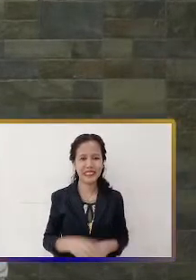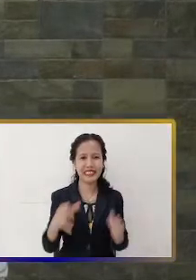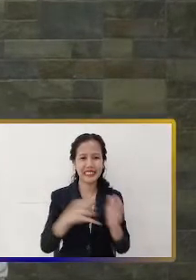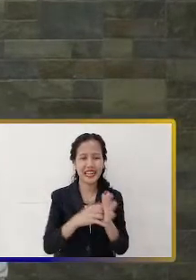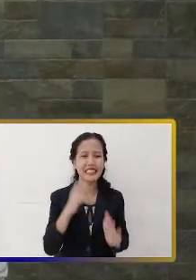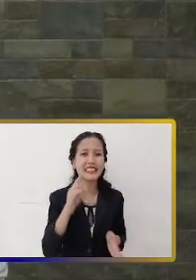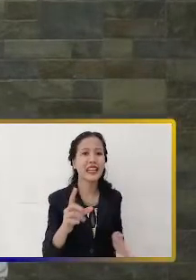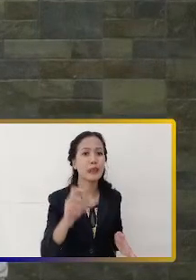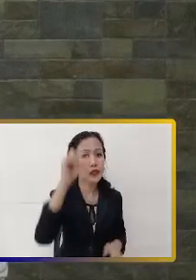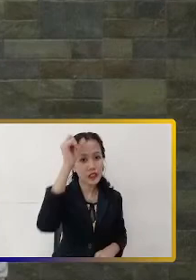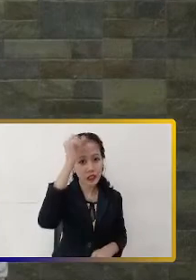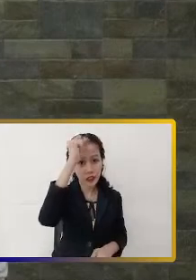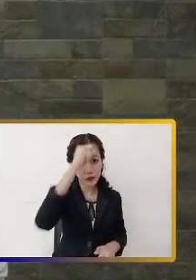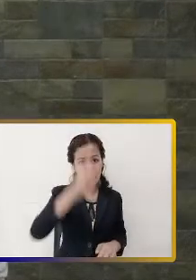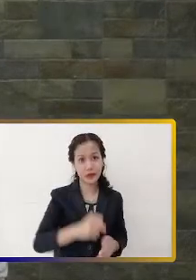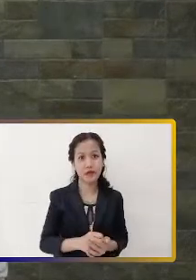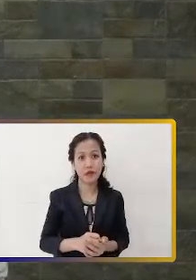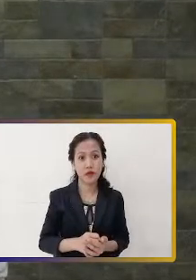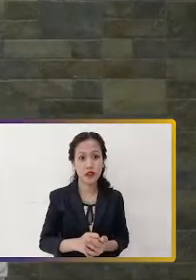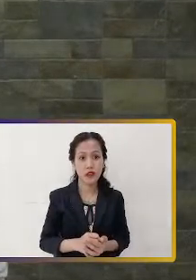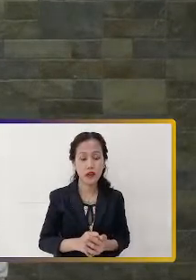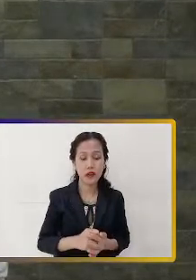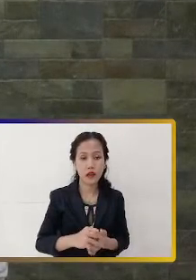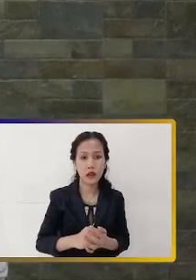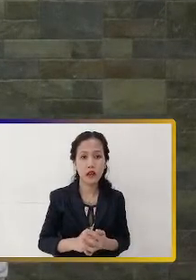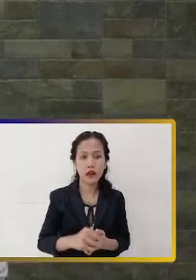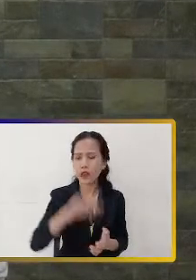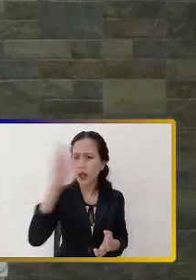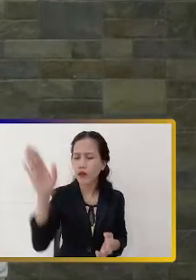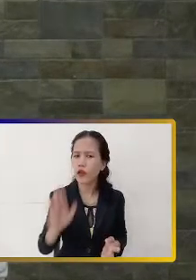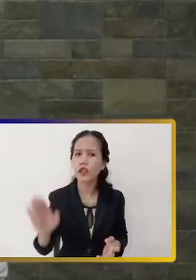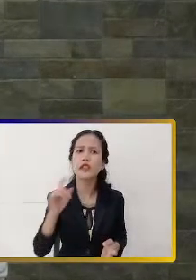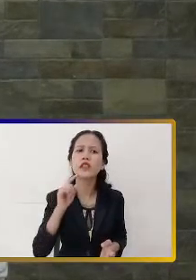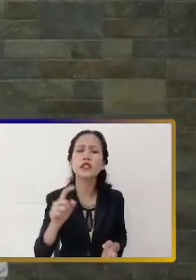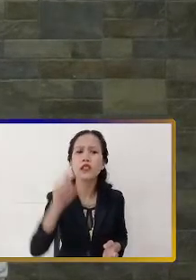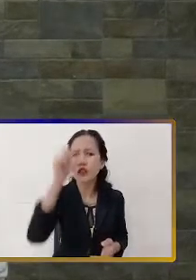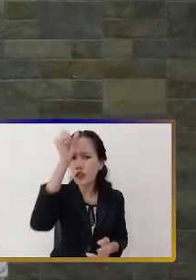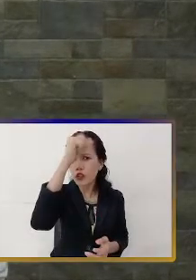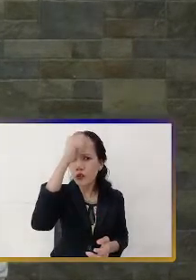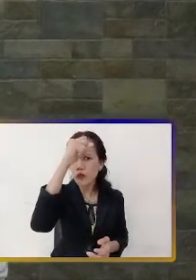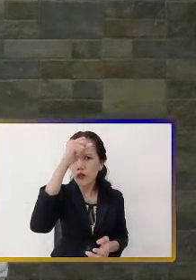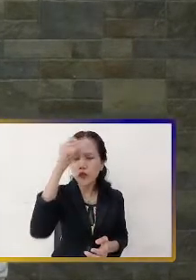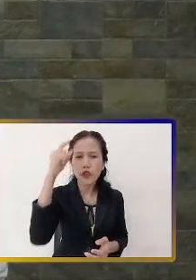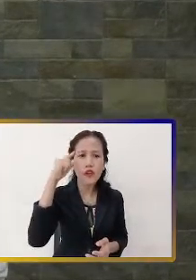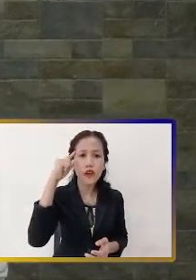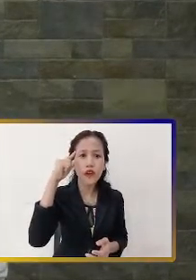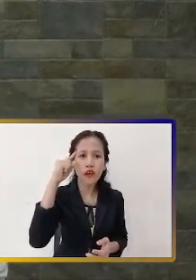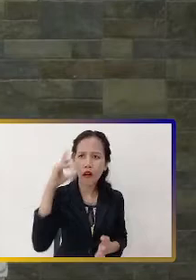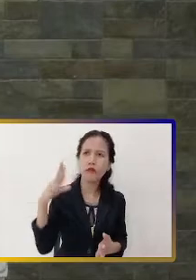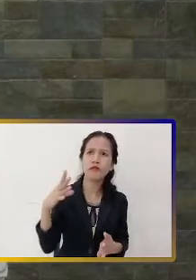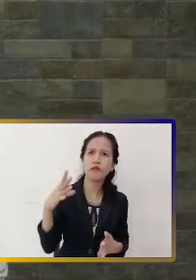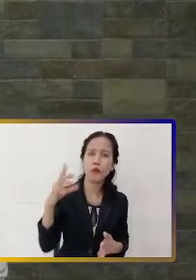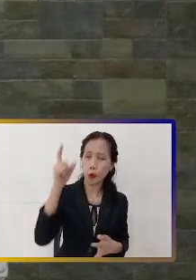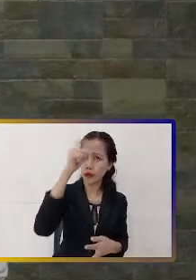Alright. Kailanman hindi sinabi ni Solomon o inisip ni Solomon na yung wisdom pala may freebies.